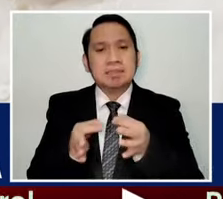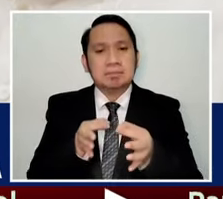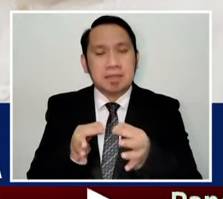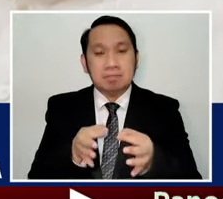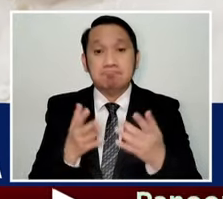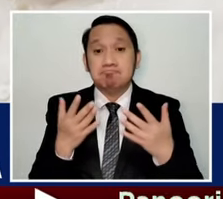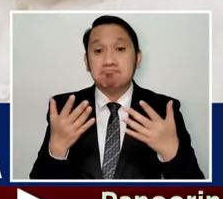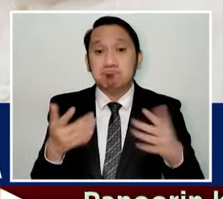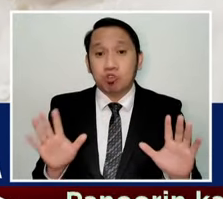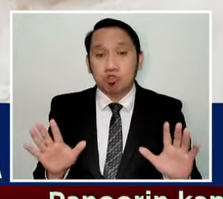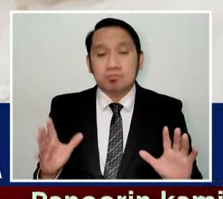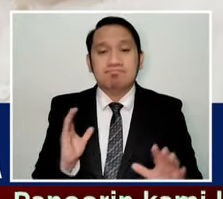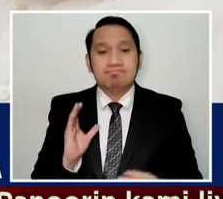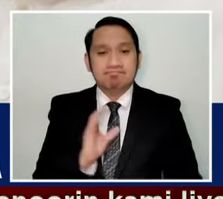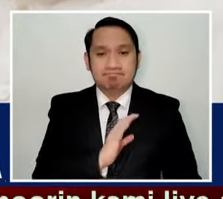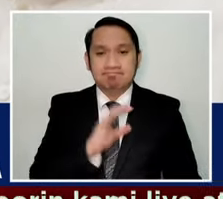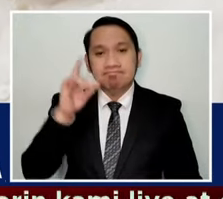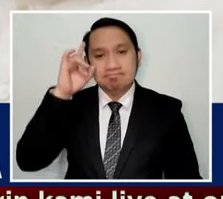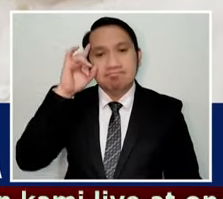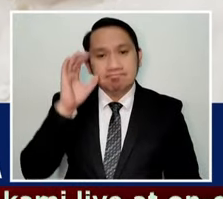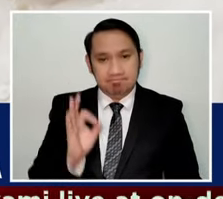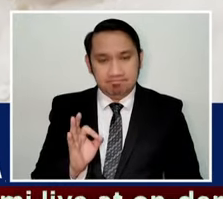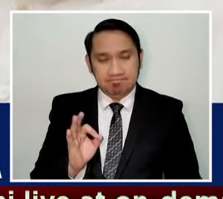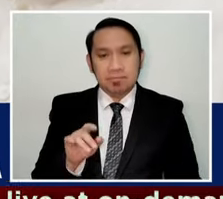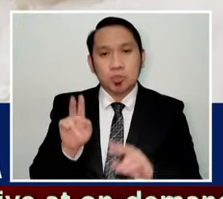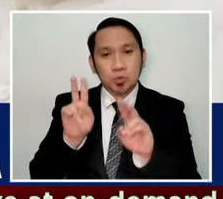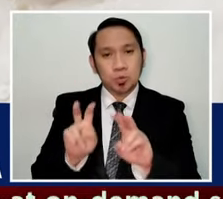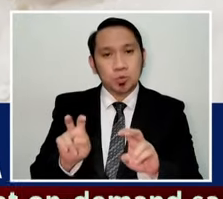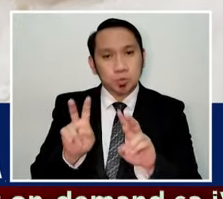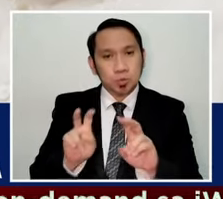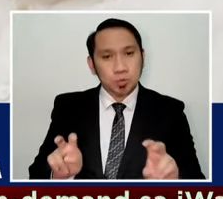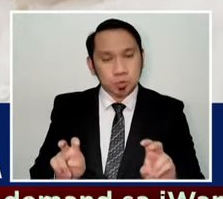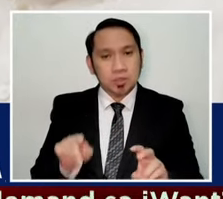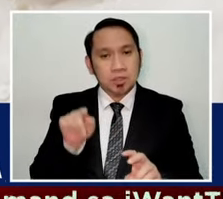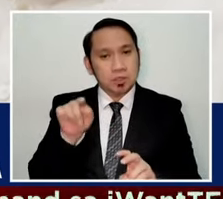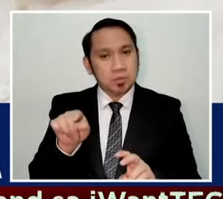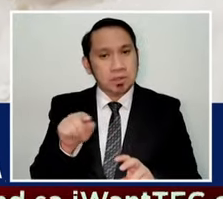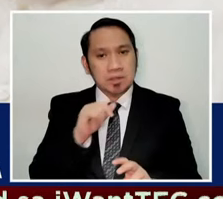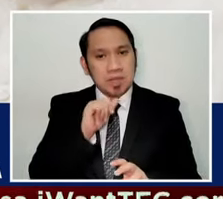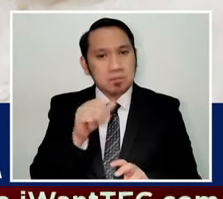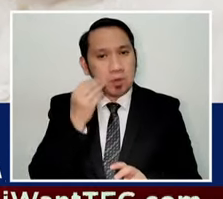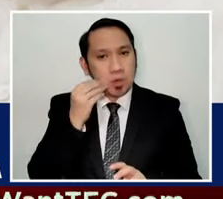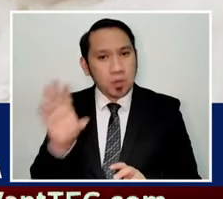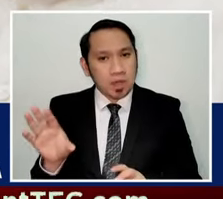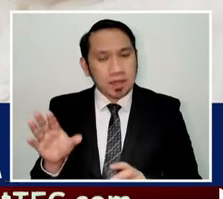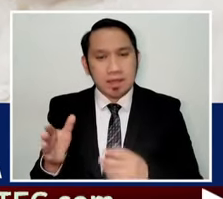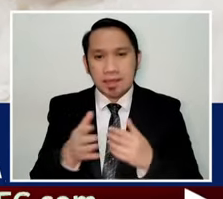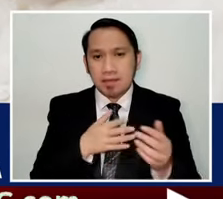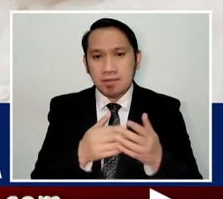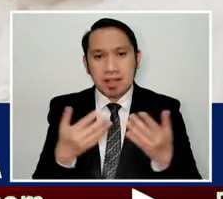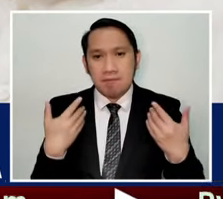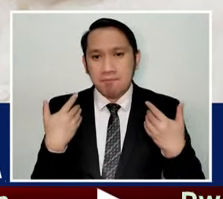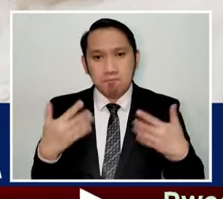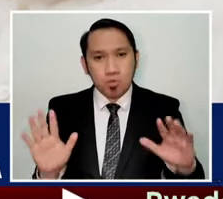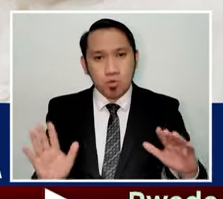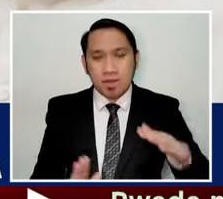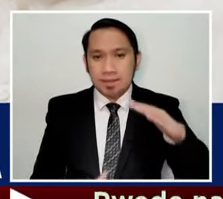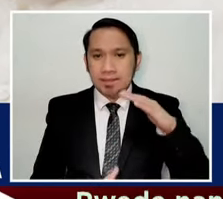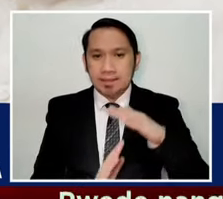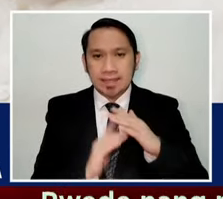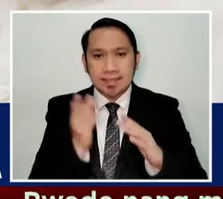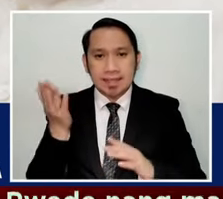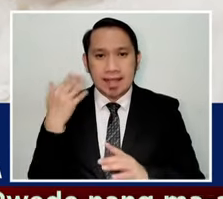ang House Committee on Ethics and Privileges na imbestigahan ang hindi pag-uwi ni Teves kahit napaso na ang travel authority niya noong March